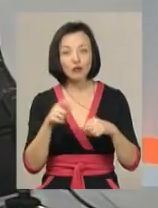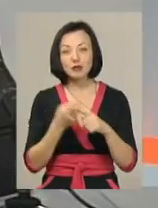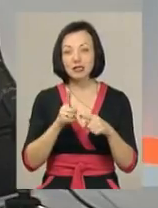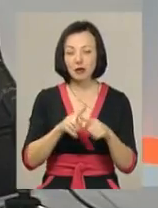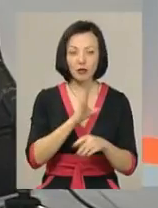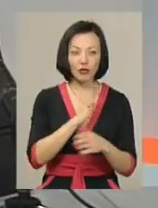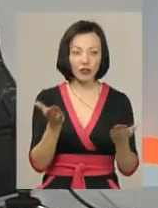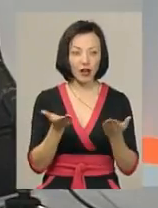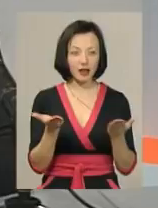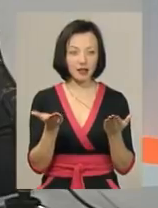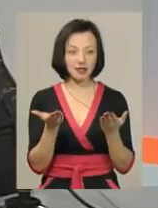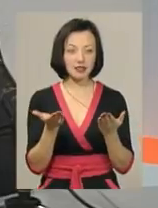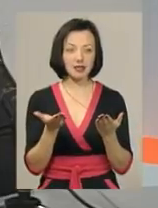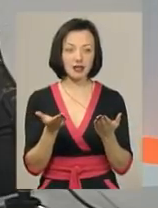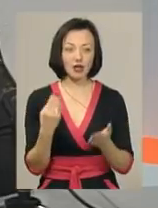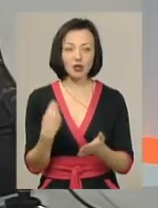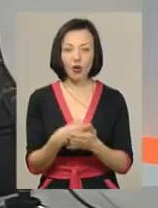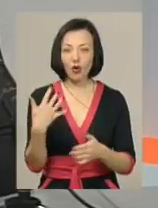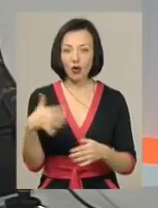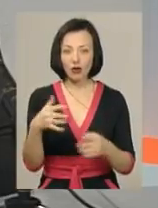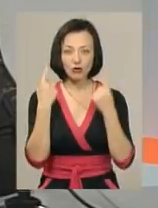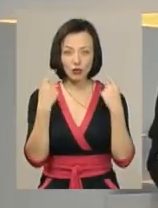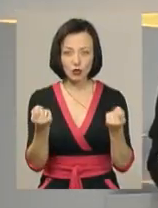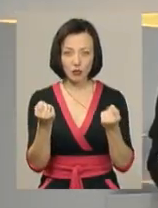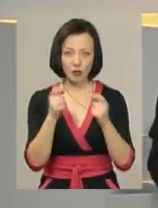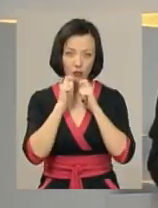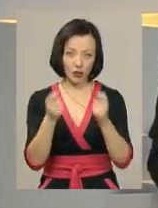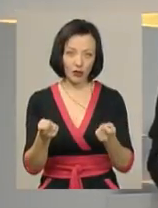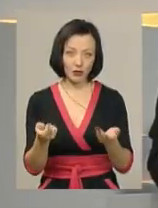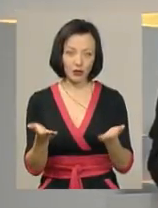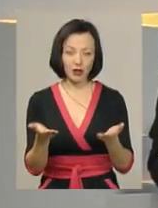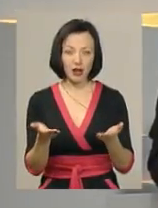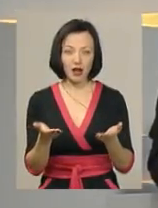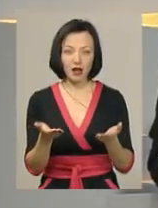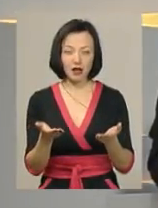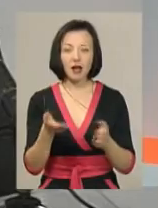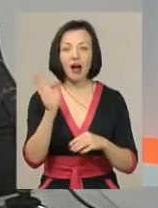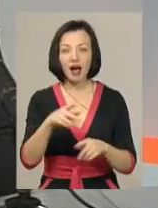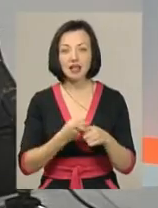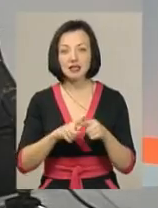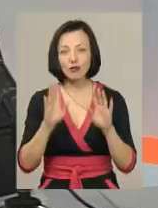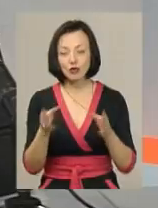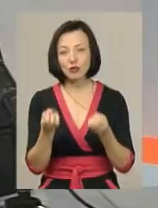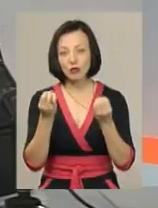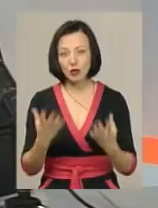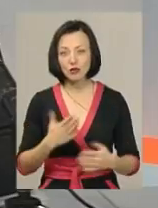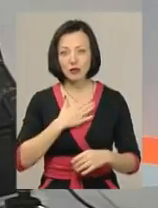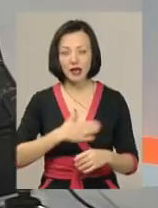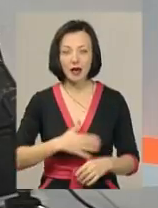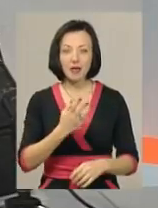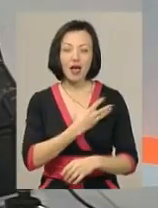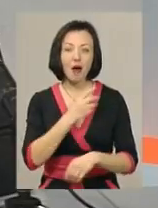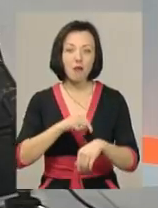був якийсь бюджетний супер пупер бюджетний подарунок нехай це буде просто приємні